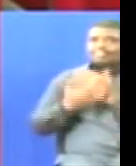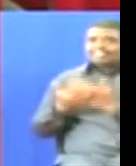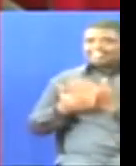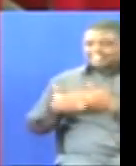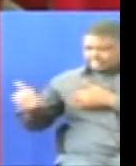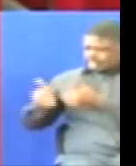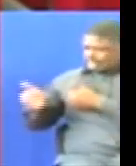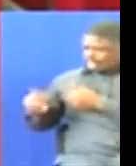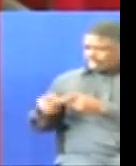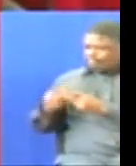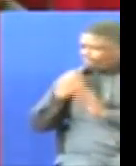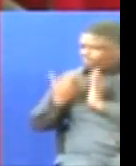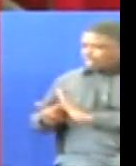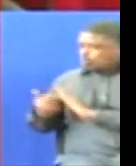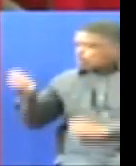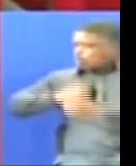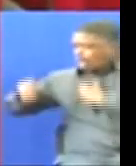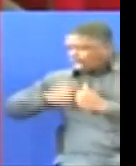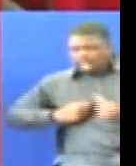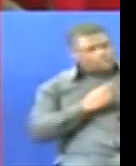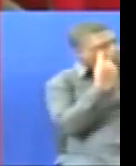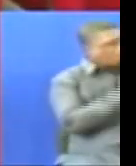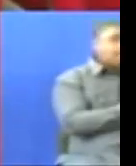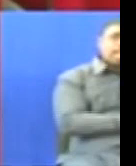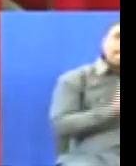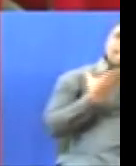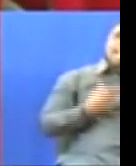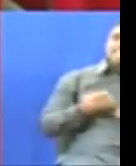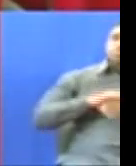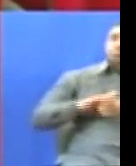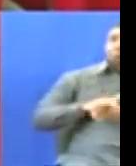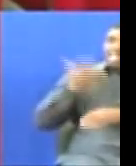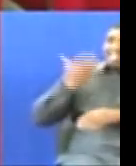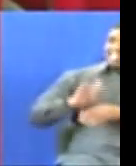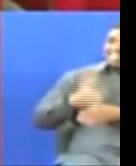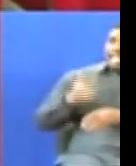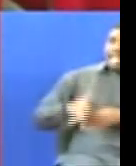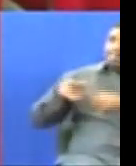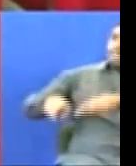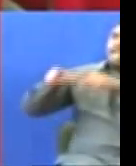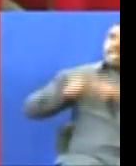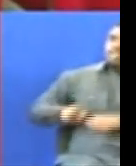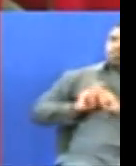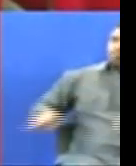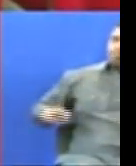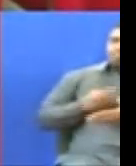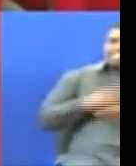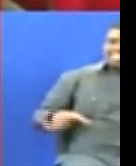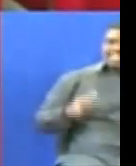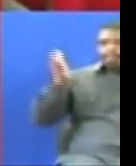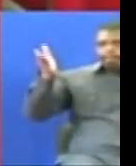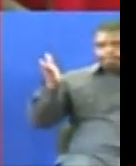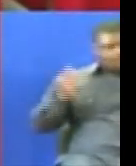za Rwanda na Uganda. Ni rahisi zaidi kutumia bandari ya Tanga kuliko kutumia bandari ya Dar es Salaam. Lakini msongamano uliopo